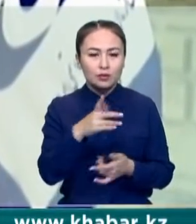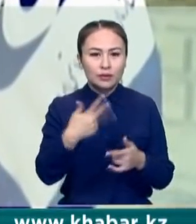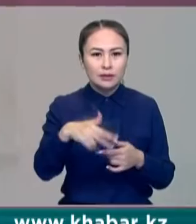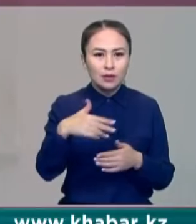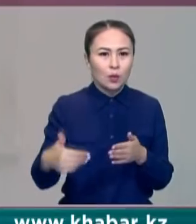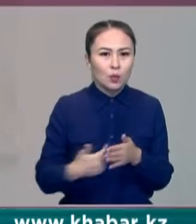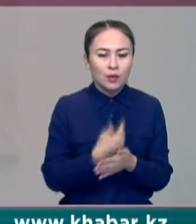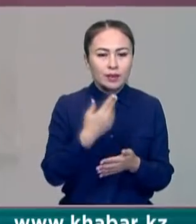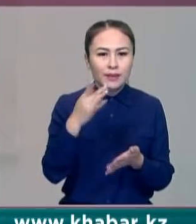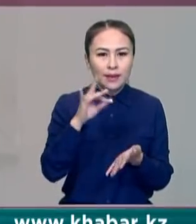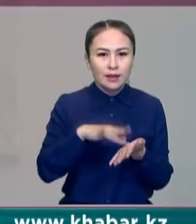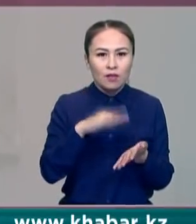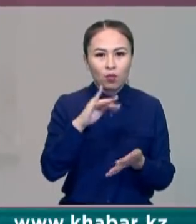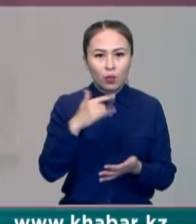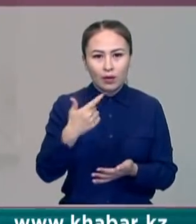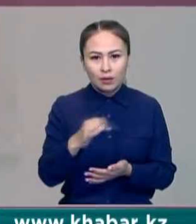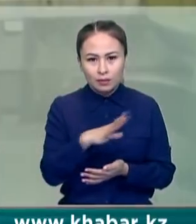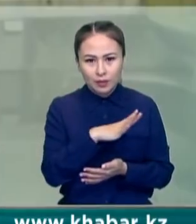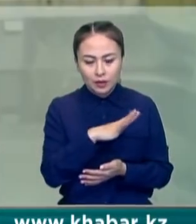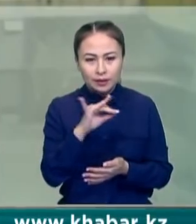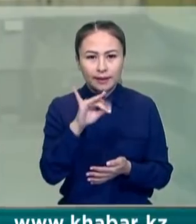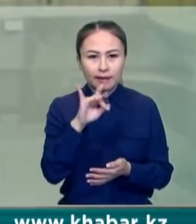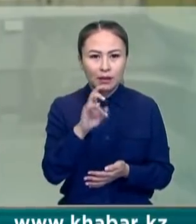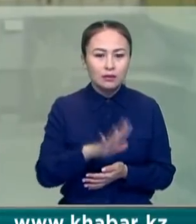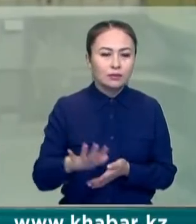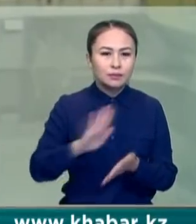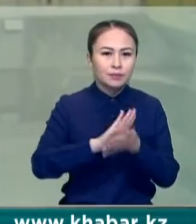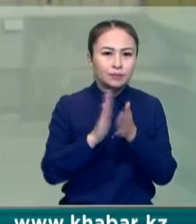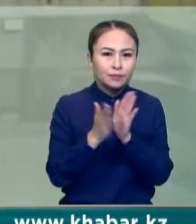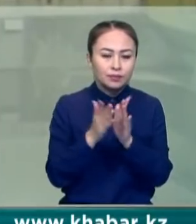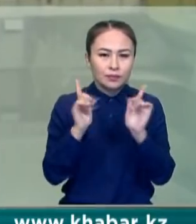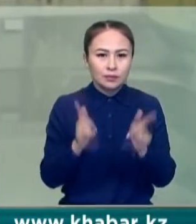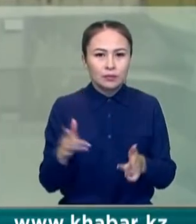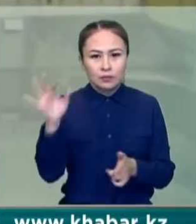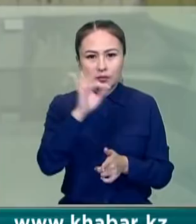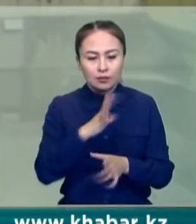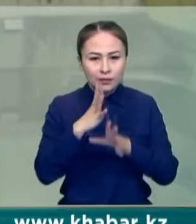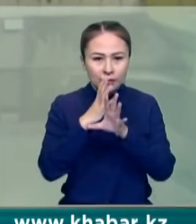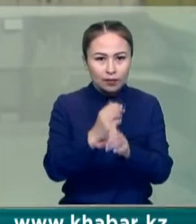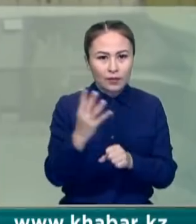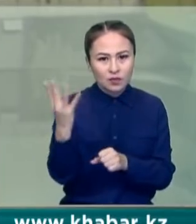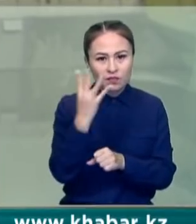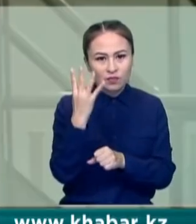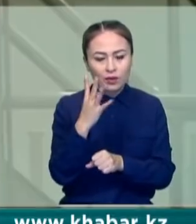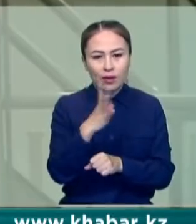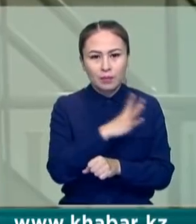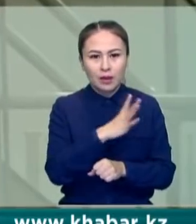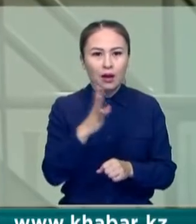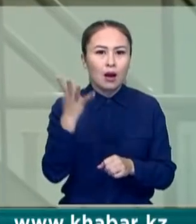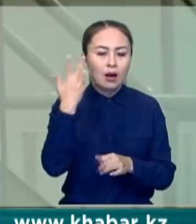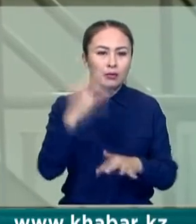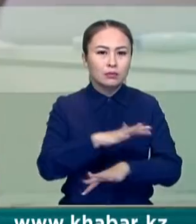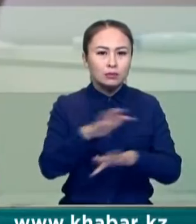жаңа центрофуга ашылды. Осылайша Иран елінде ядролық келісім міндеттемелерін қысқартудың 4-ші кезеңі басталды. Енді билік